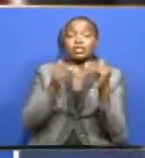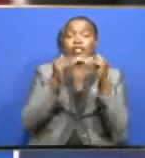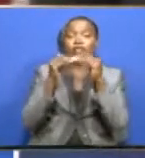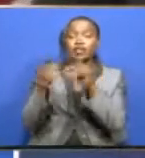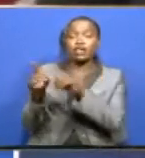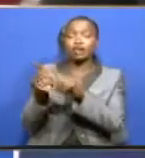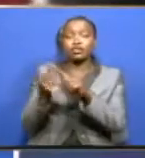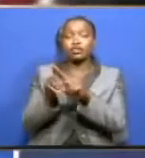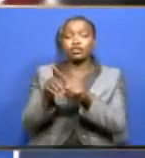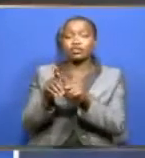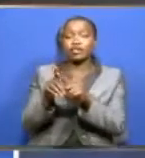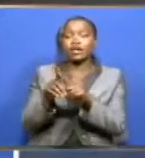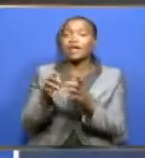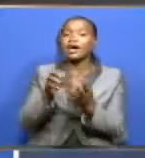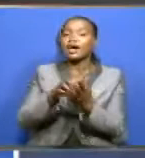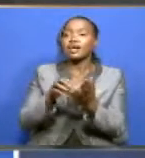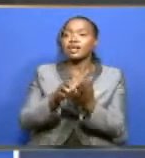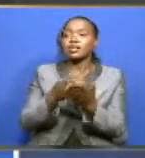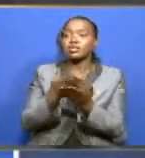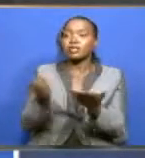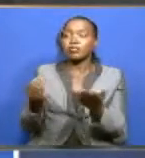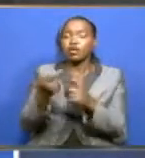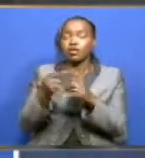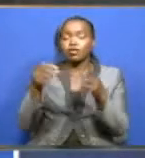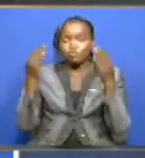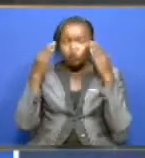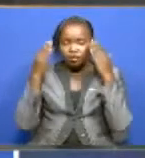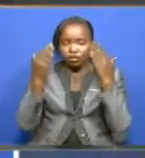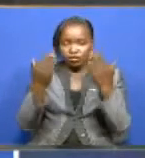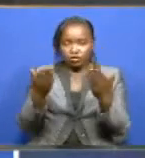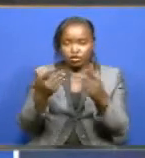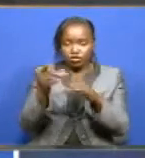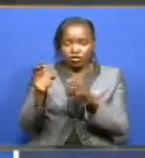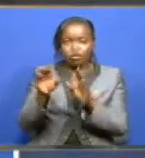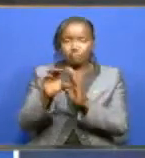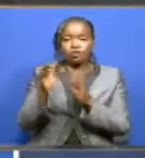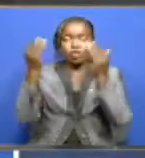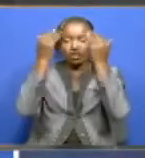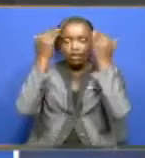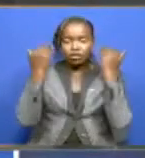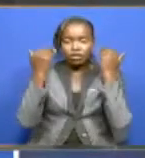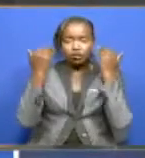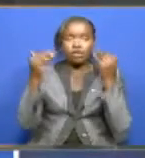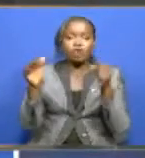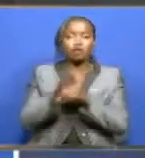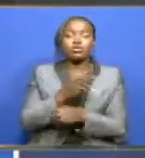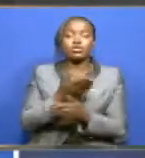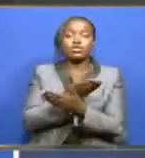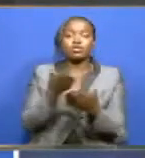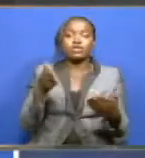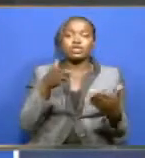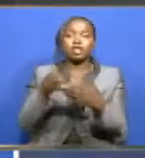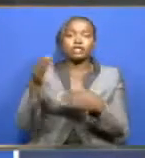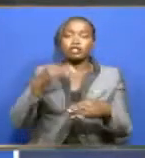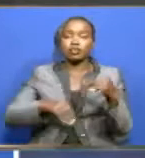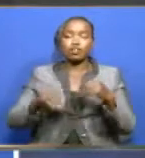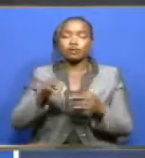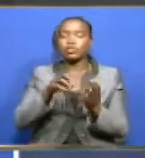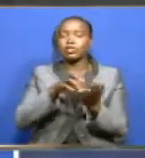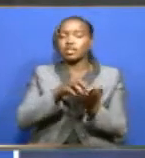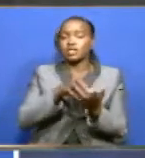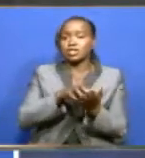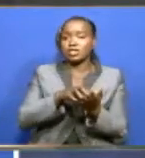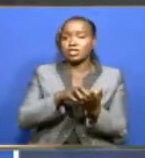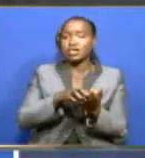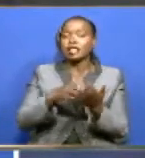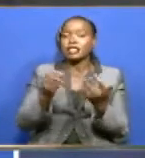na mashtaka yanayowakabili. From the observations of the court so far, in most of these and corruption cases, corruption is